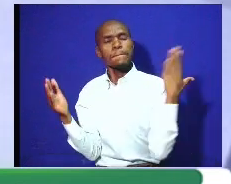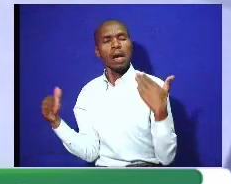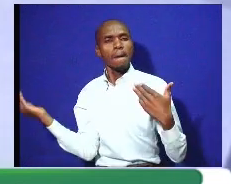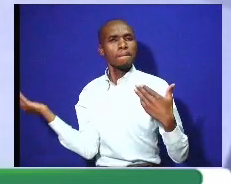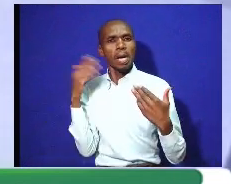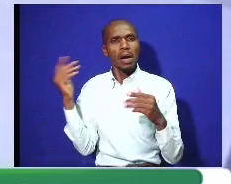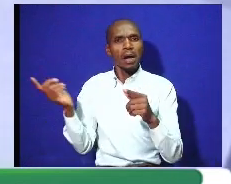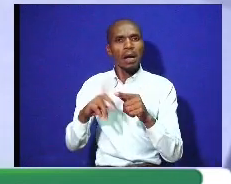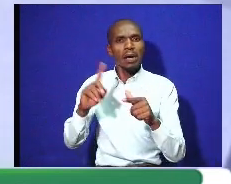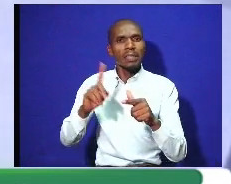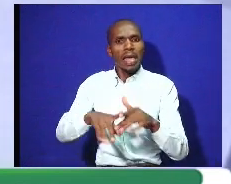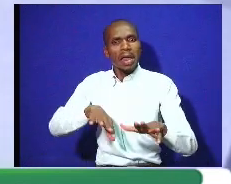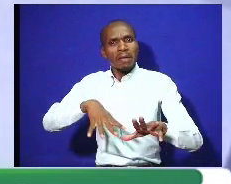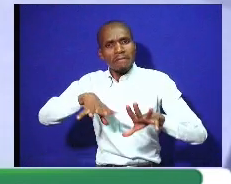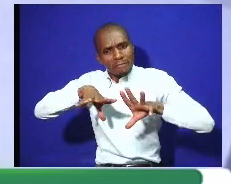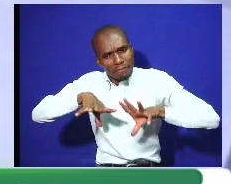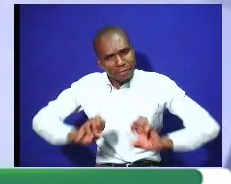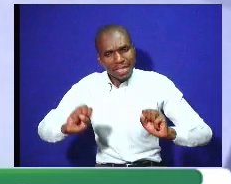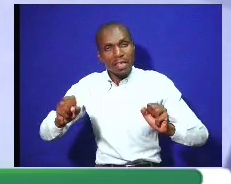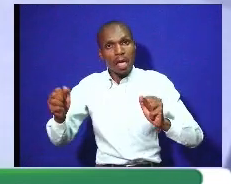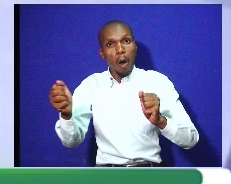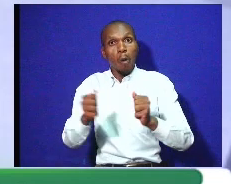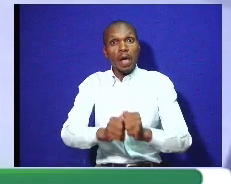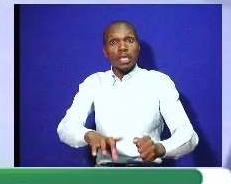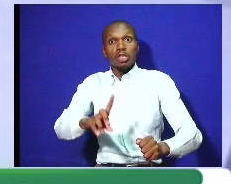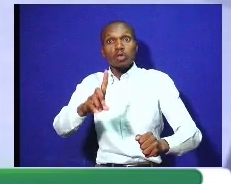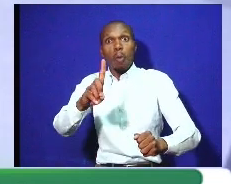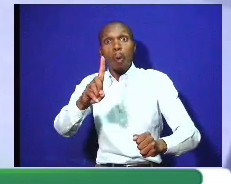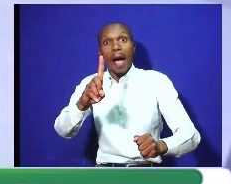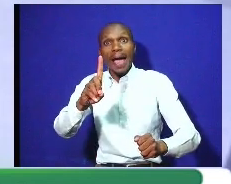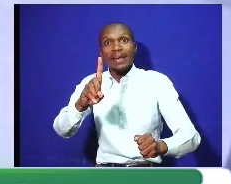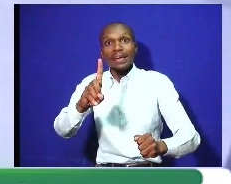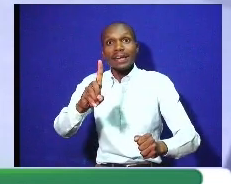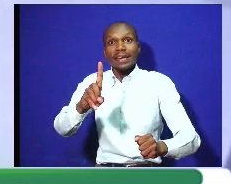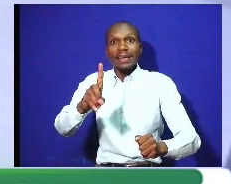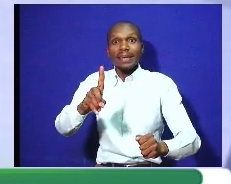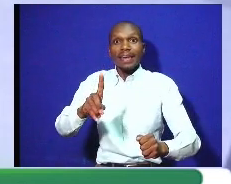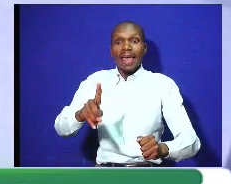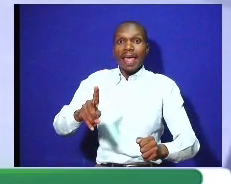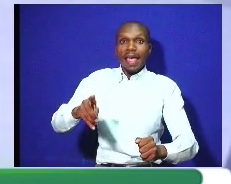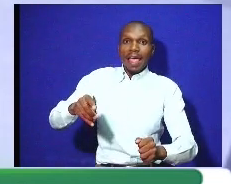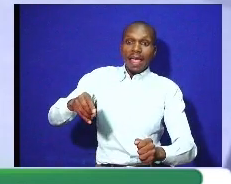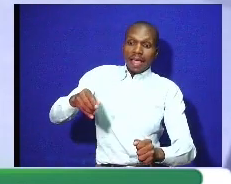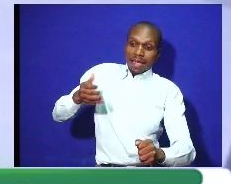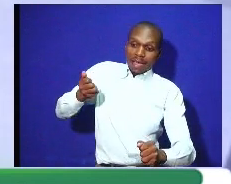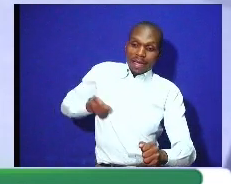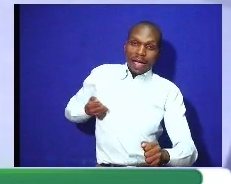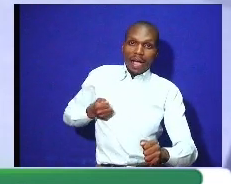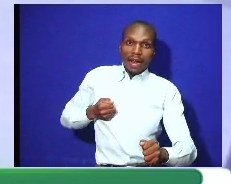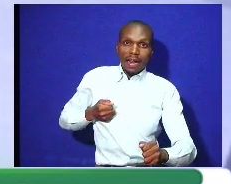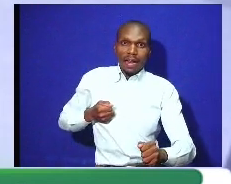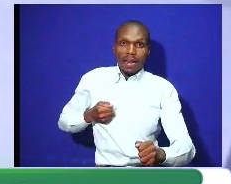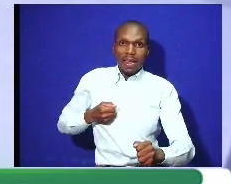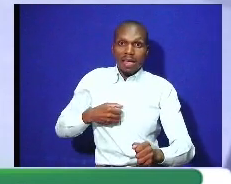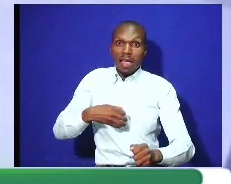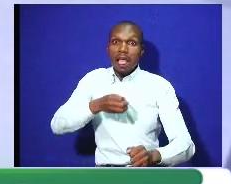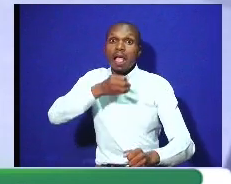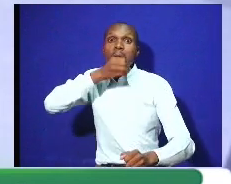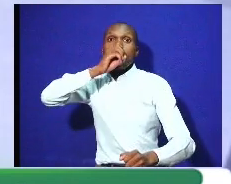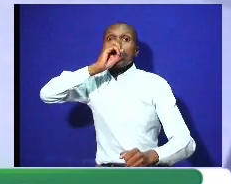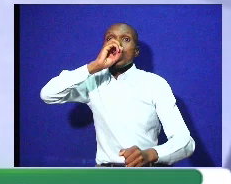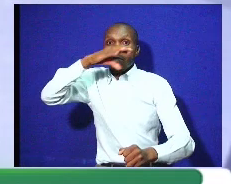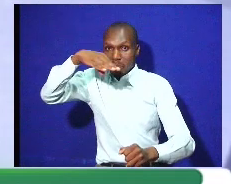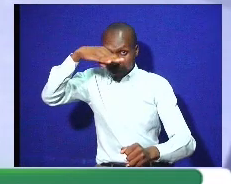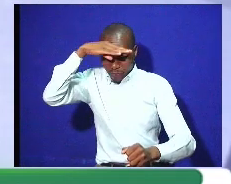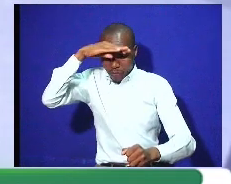wakora senyo mbo yoko ego kia gose eba ya riana abuga saba kagiru wabono obare ase kete Seni kia wanyimbo, kia geson